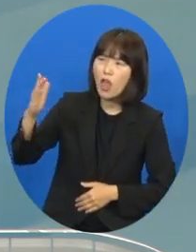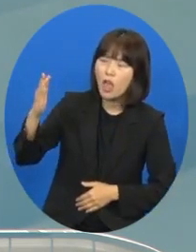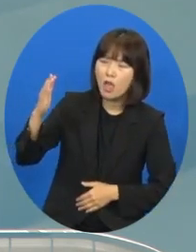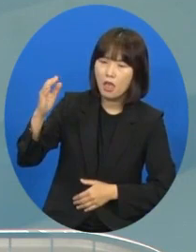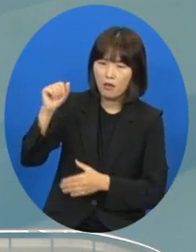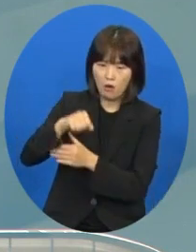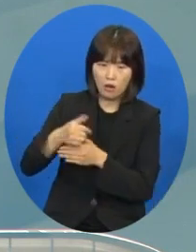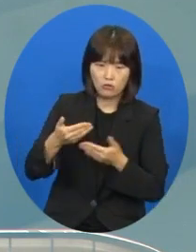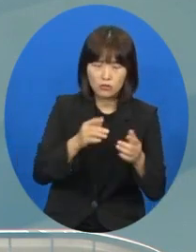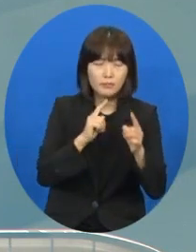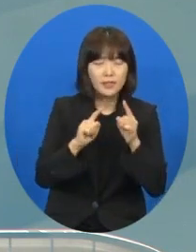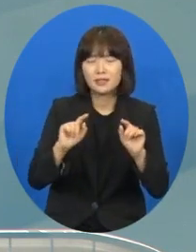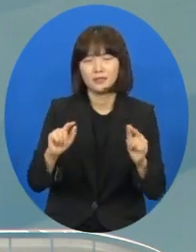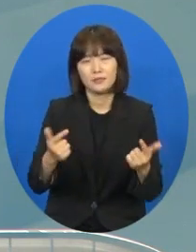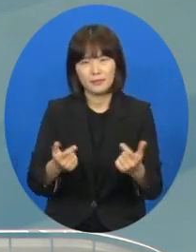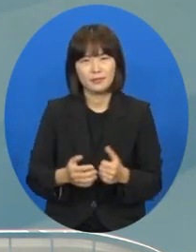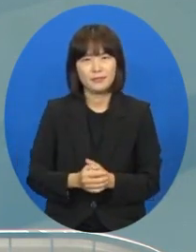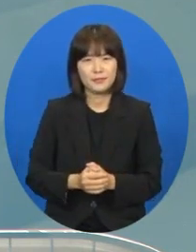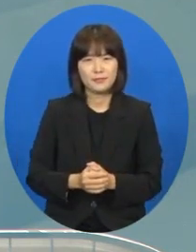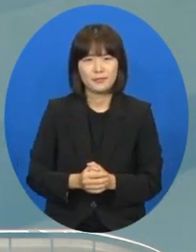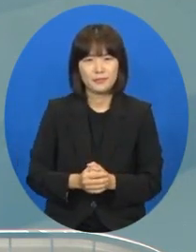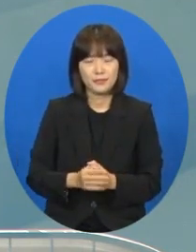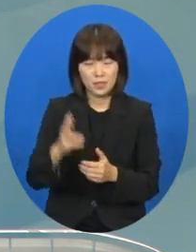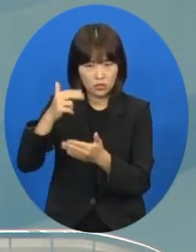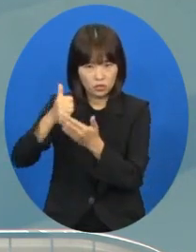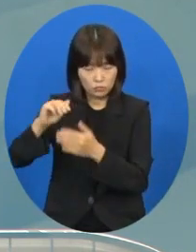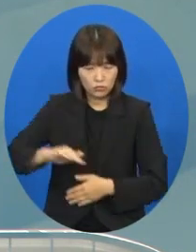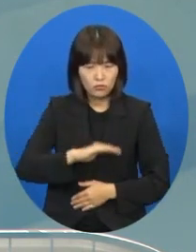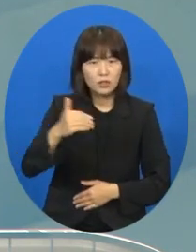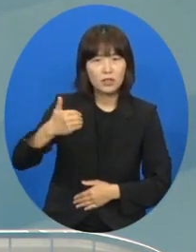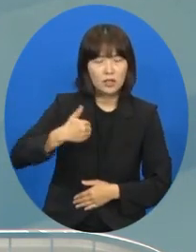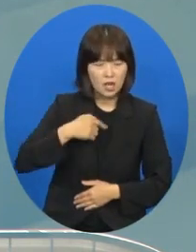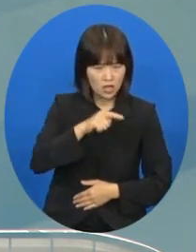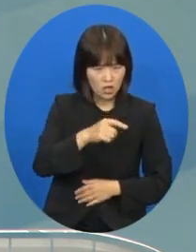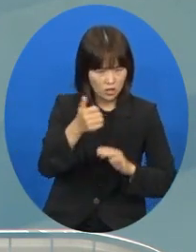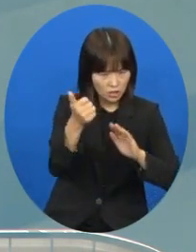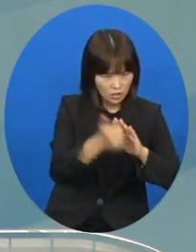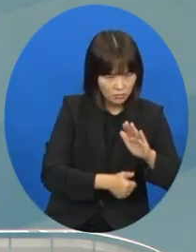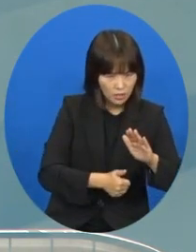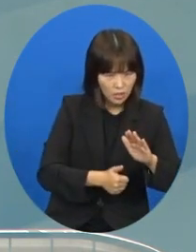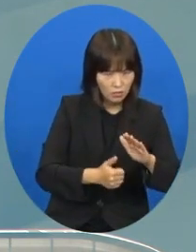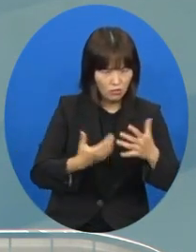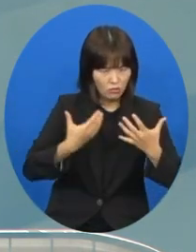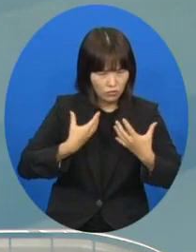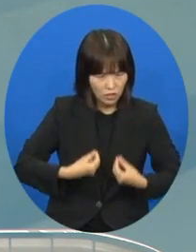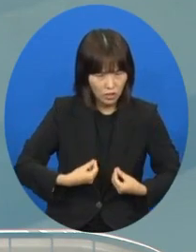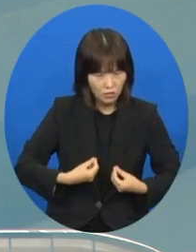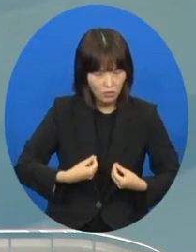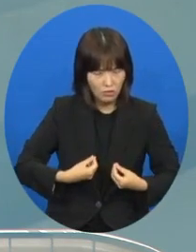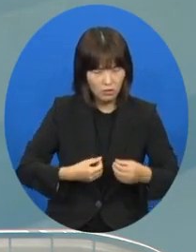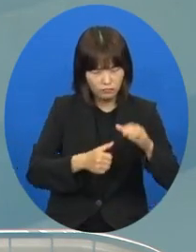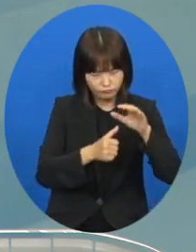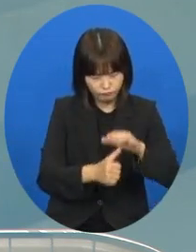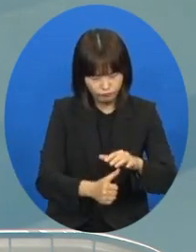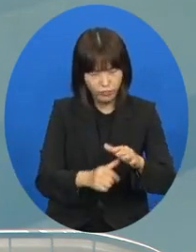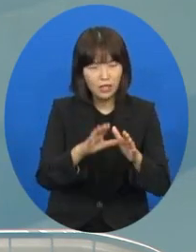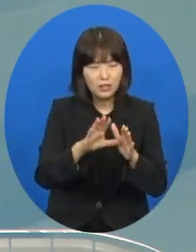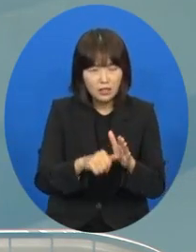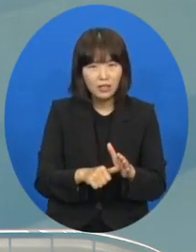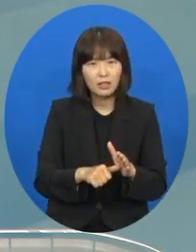아닙니다. 주님은 우리에게 너가 실패하고 좌절에 빠질 때